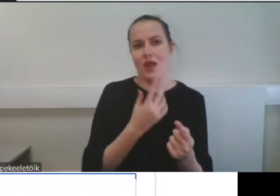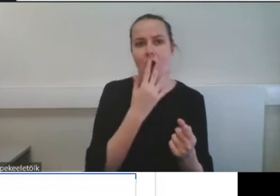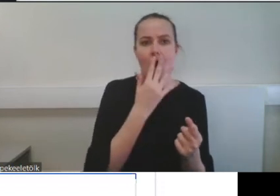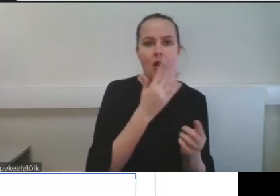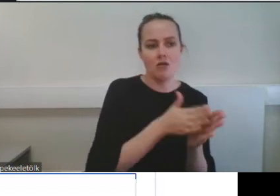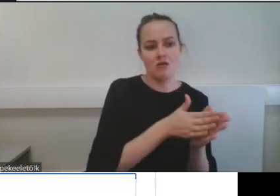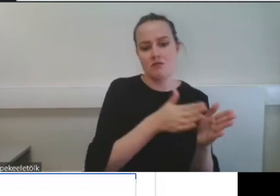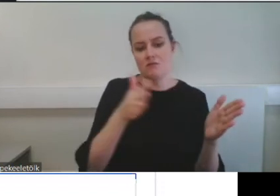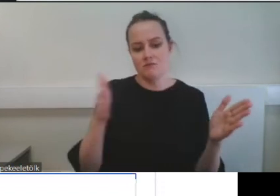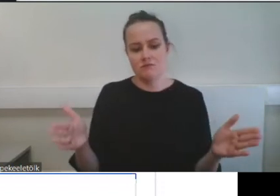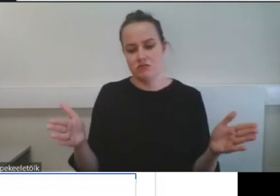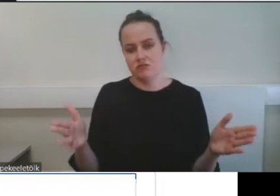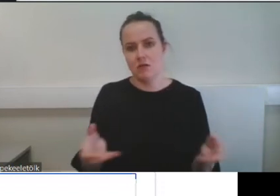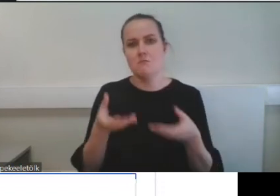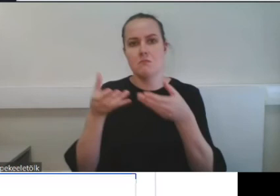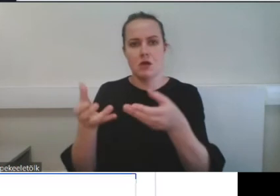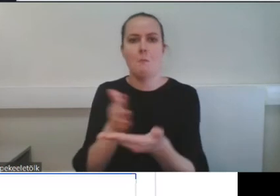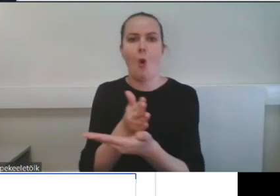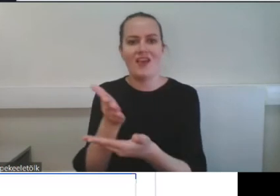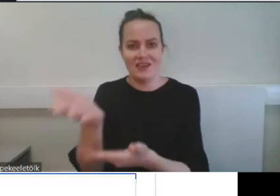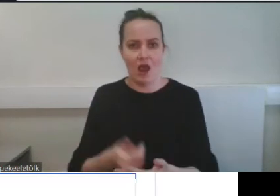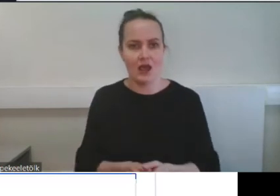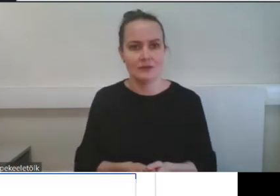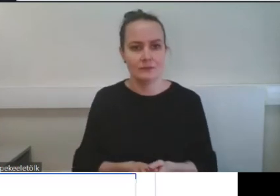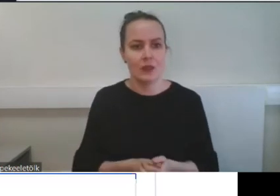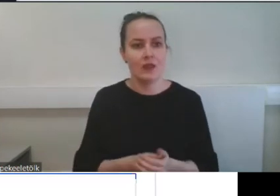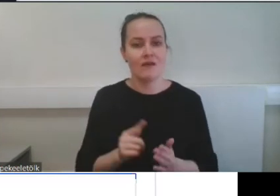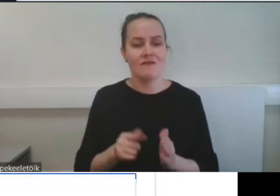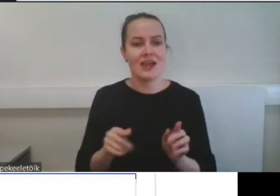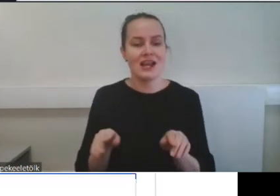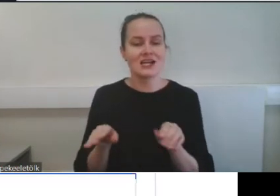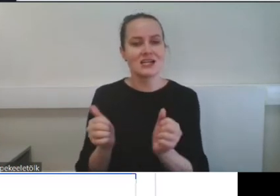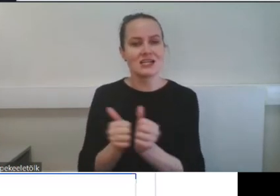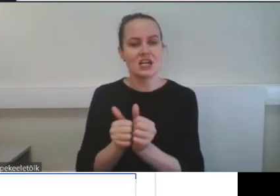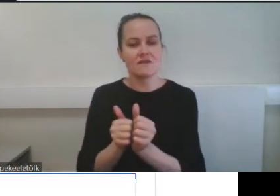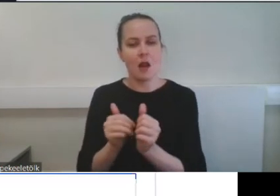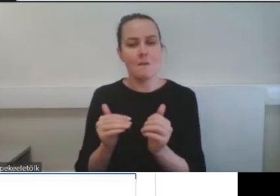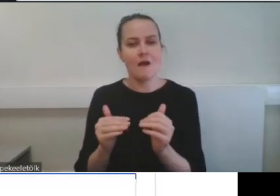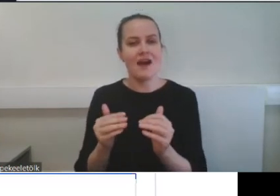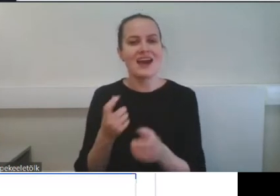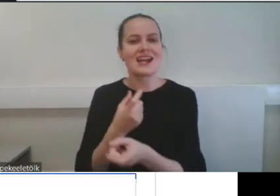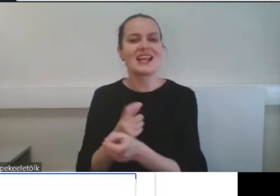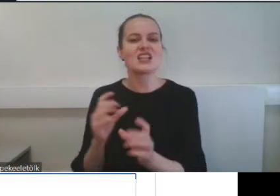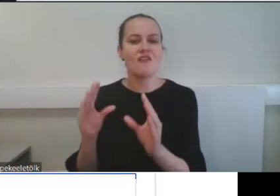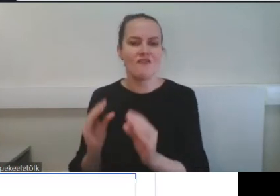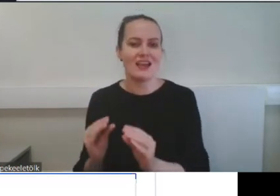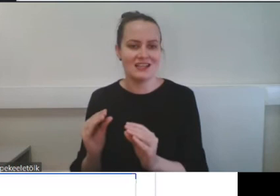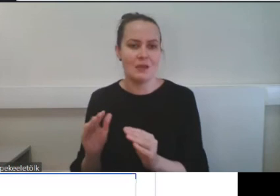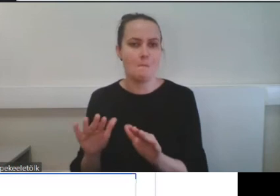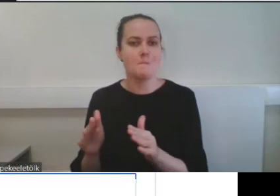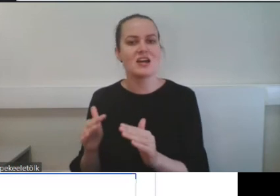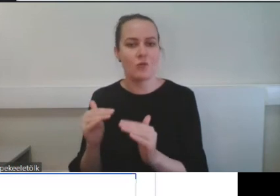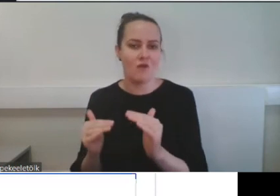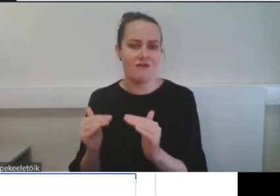nagu vanuskohortidest, et eks meil on kindlasti nagu erinevatel põlvkondadel natukene